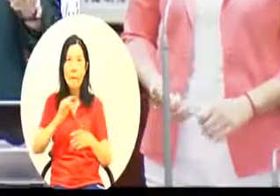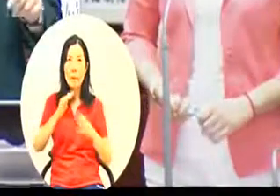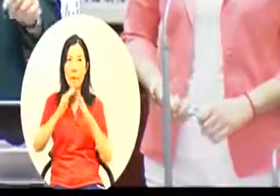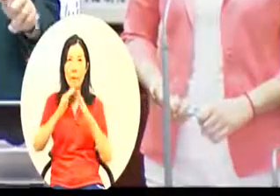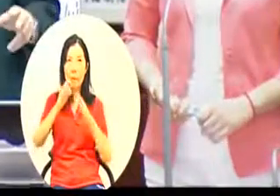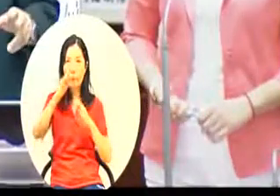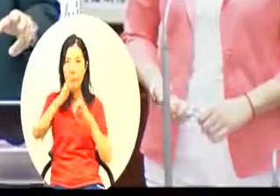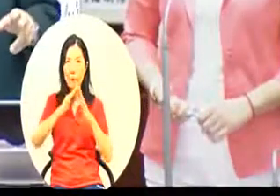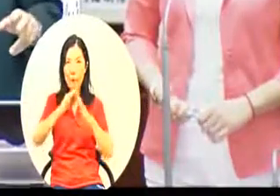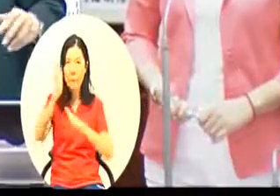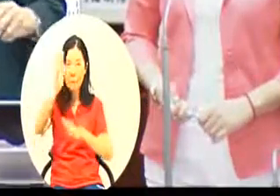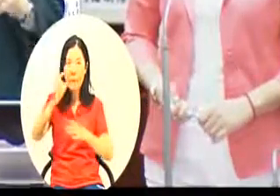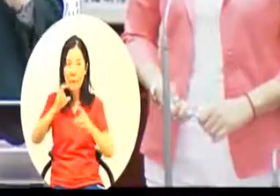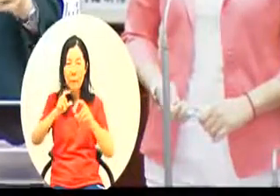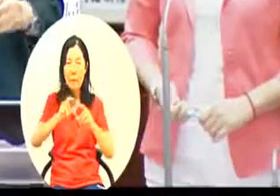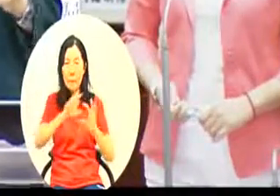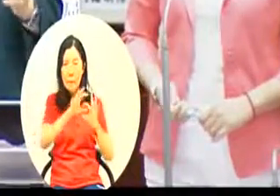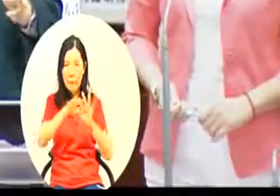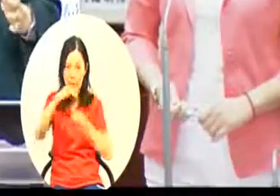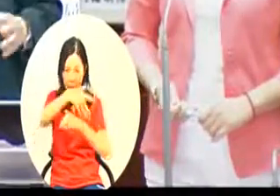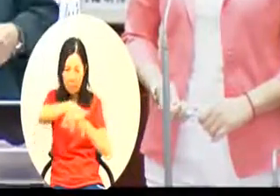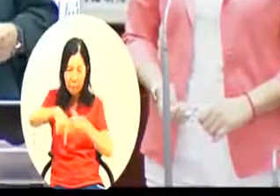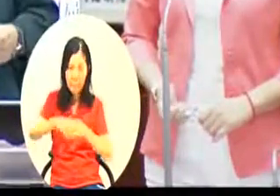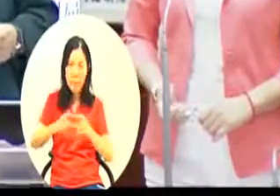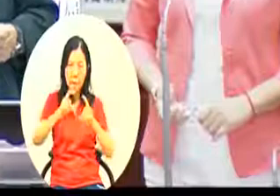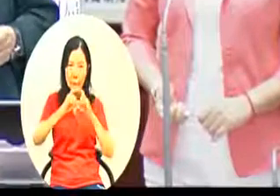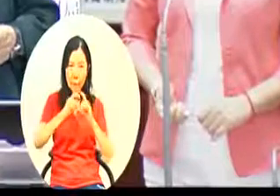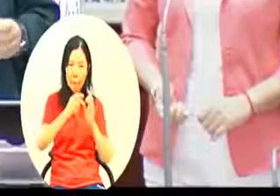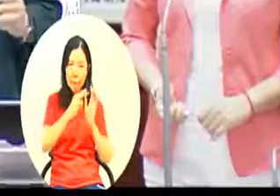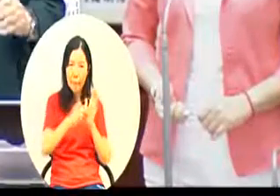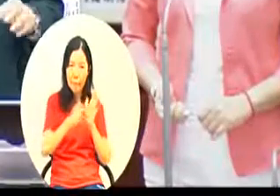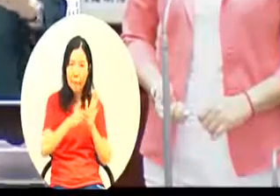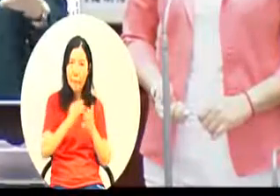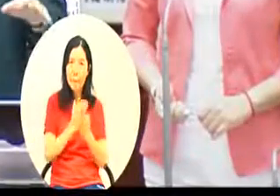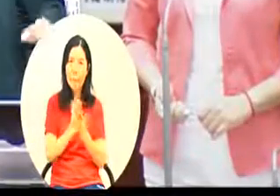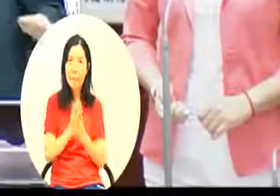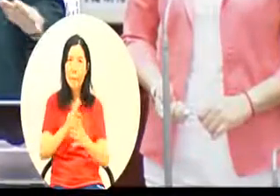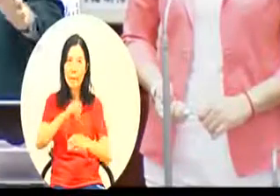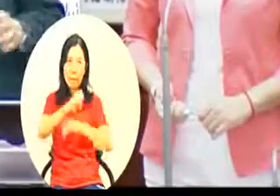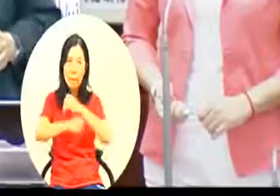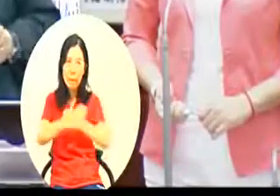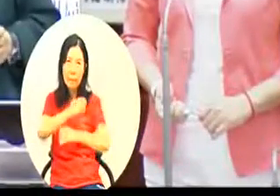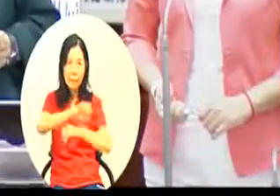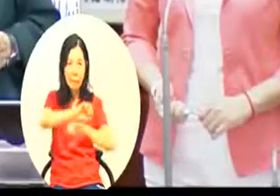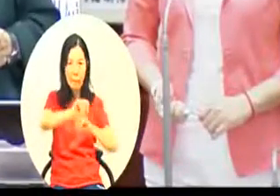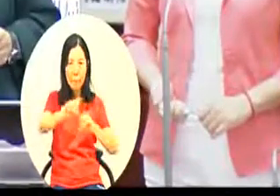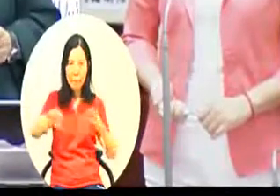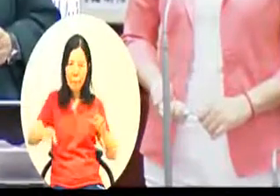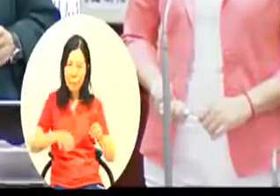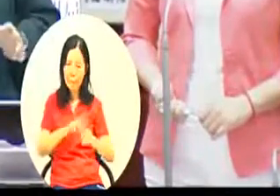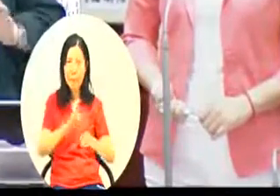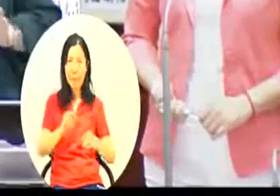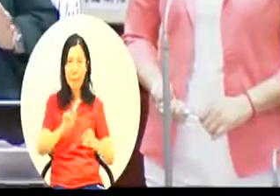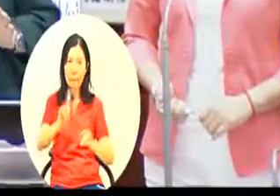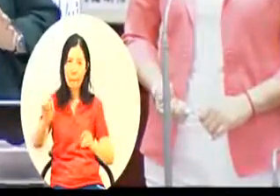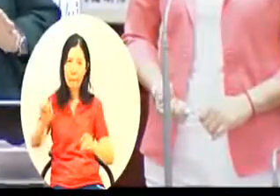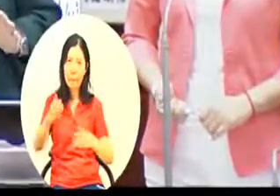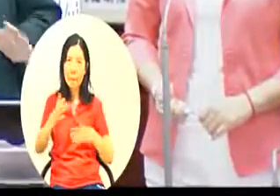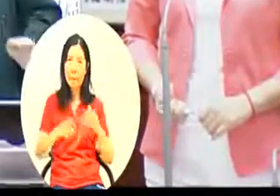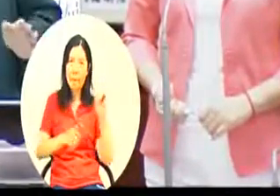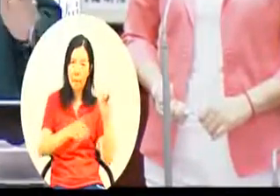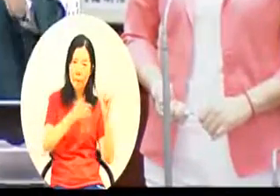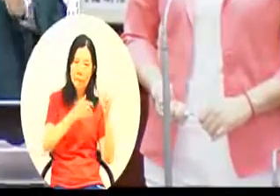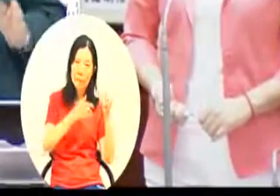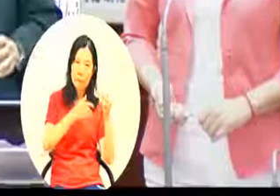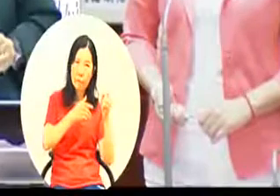处的回复，包括不管是生活周遭任何事情，1999都是